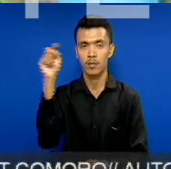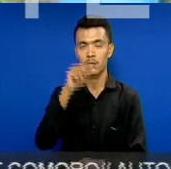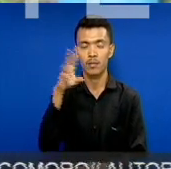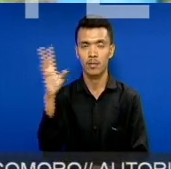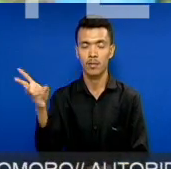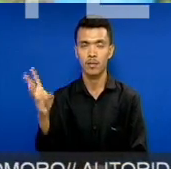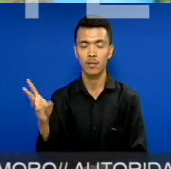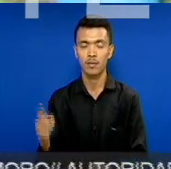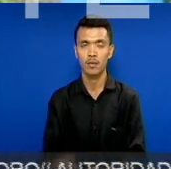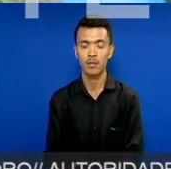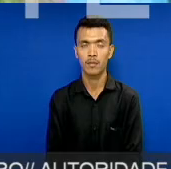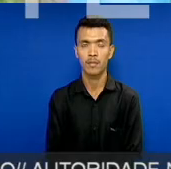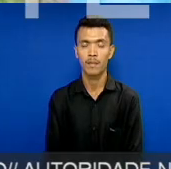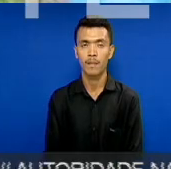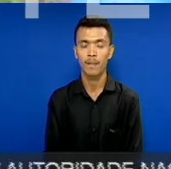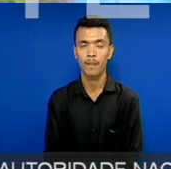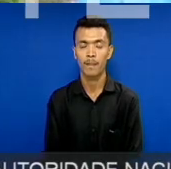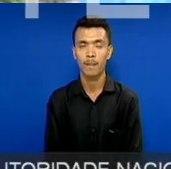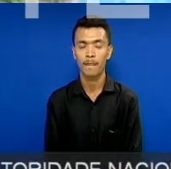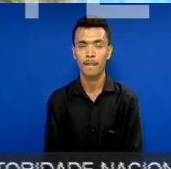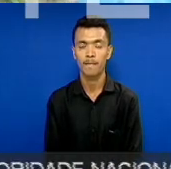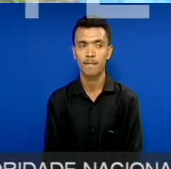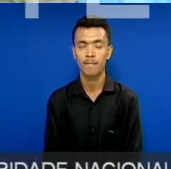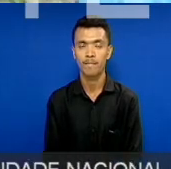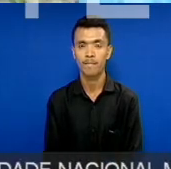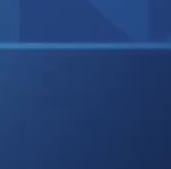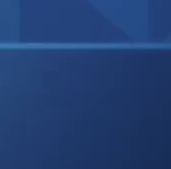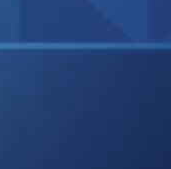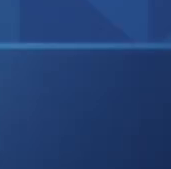nulo. Husi aileu Tomé Fernandes, RTL.